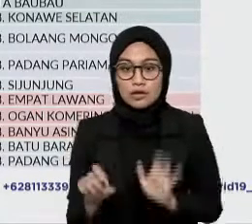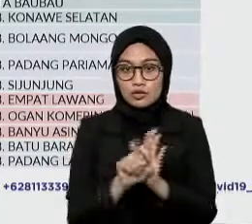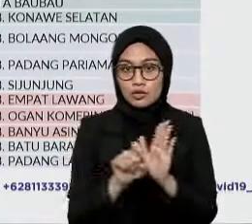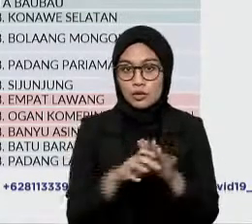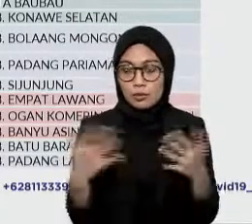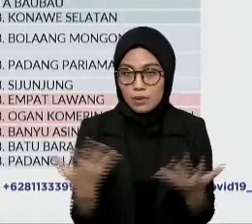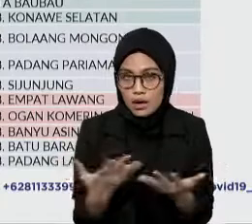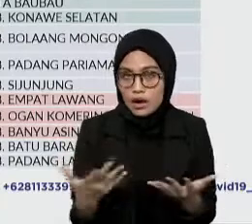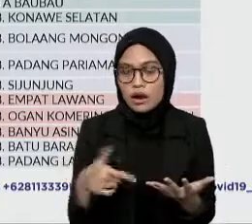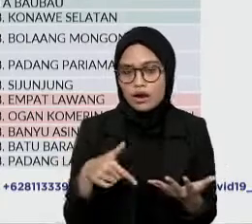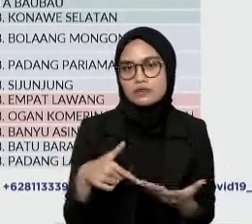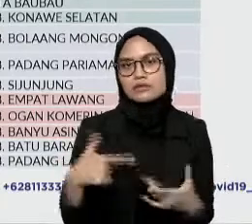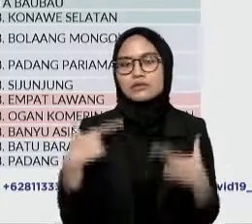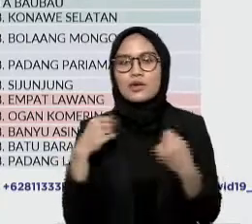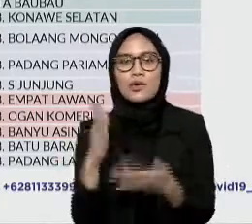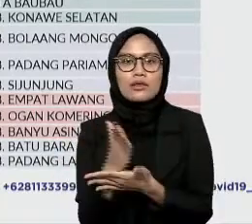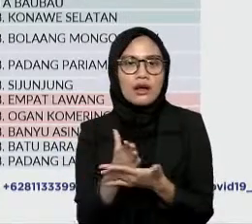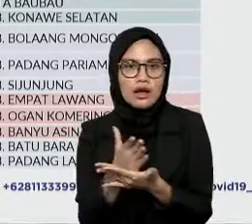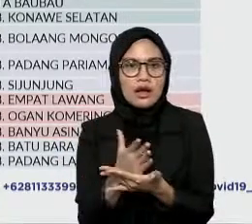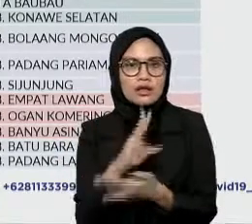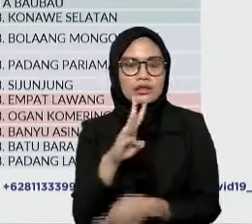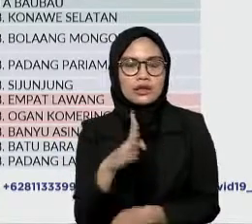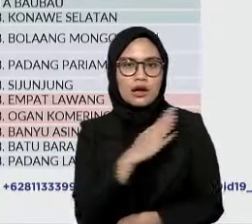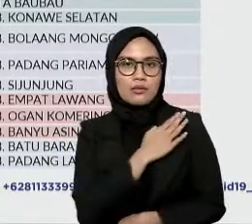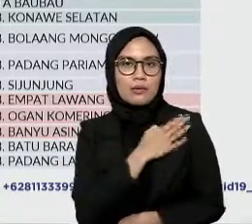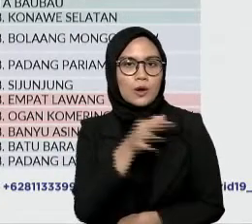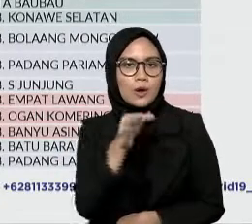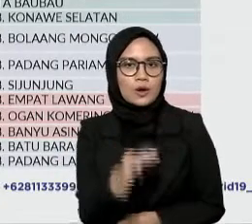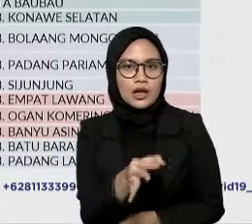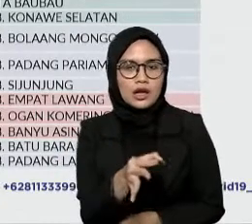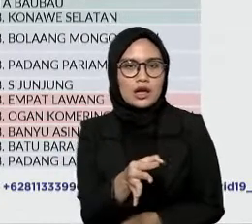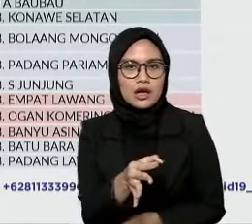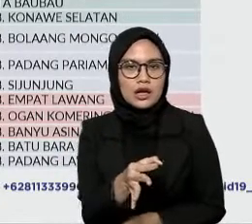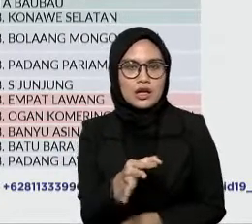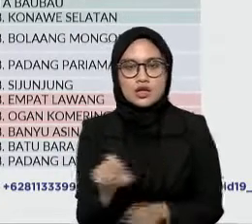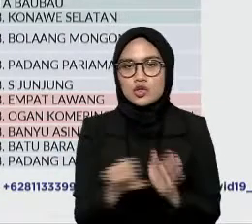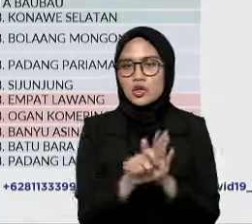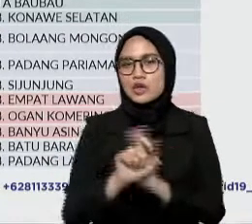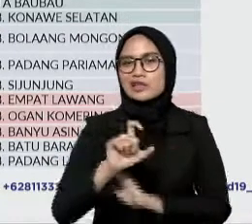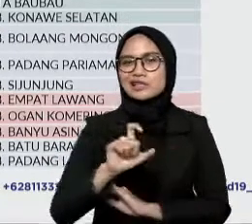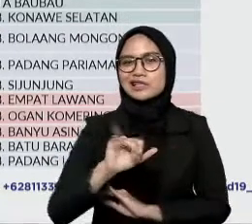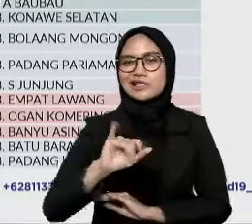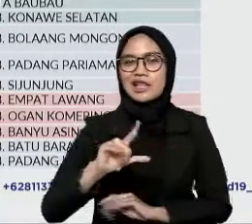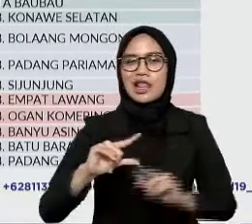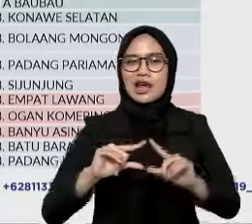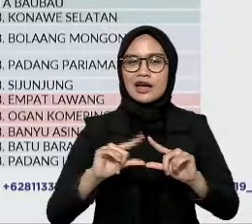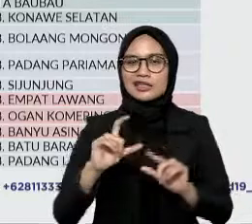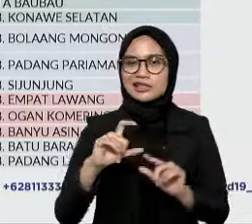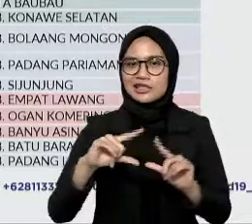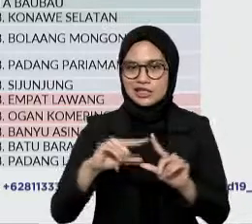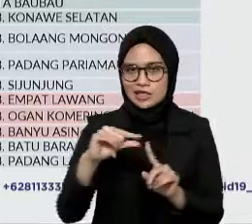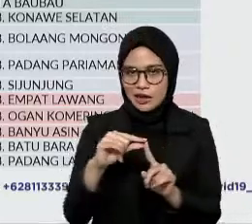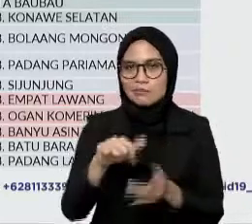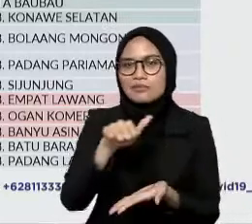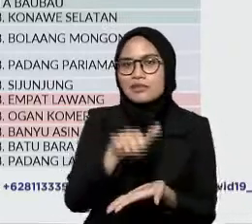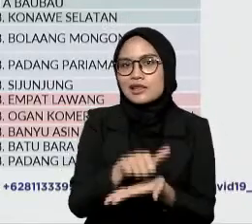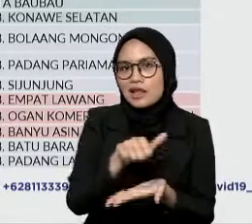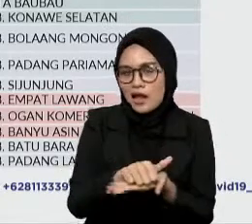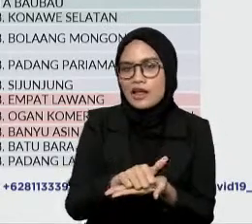Tengah menyumbang 3 kabupaten kota, yaitu Kabupaten Cilacap, Kabupaten Tegal, dan Kabupaten